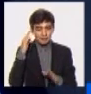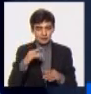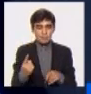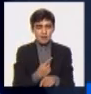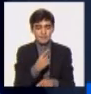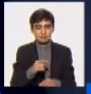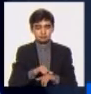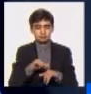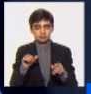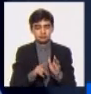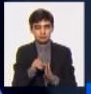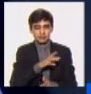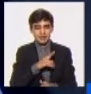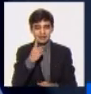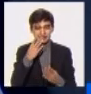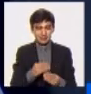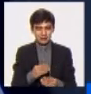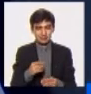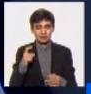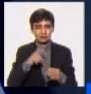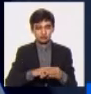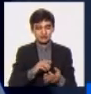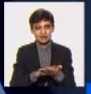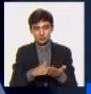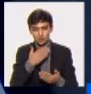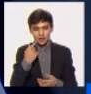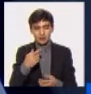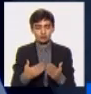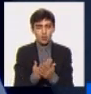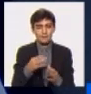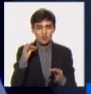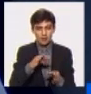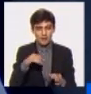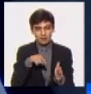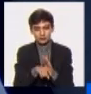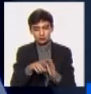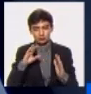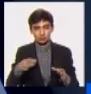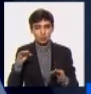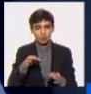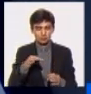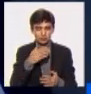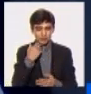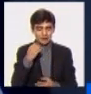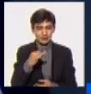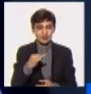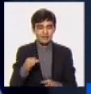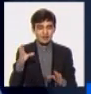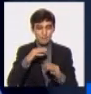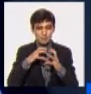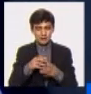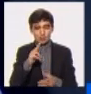с начала вспышки за сутки не зарегистрировали ни одного нового внутристранового случая заражения. Всего же в